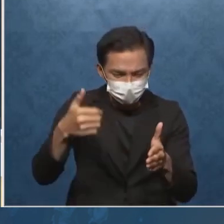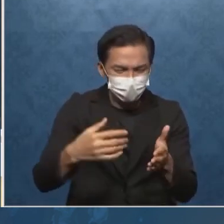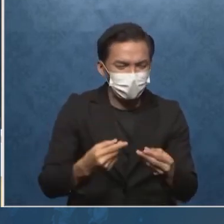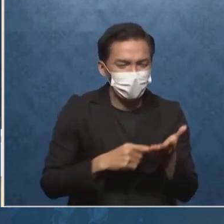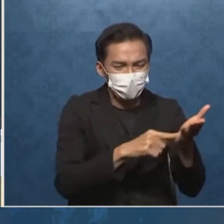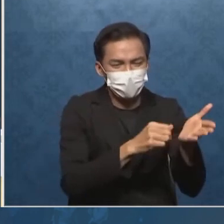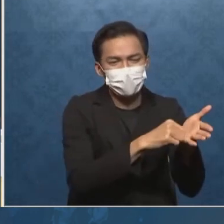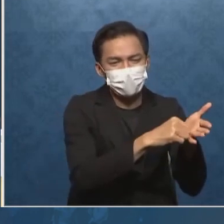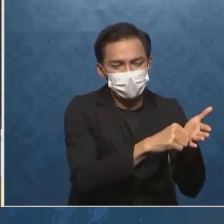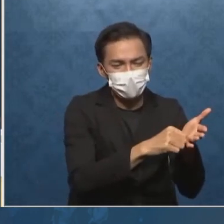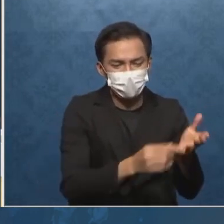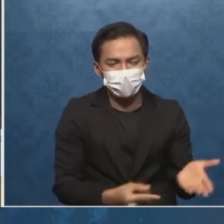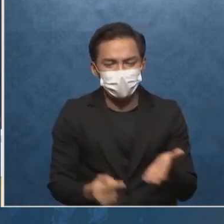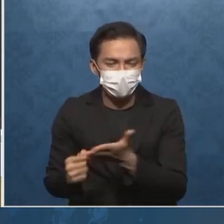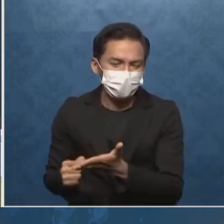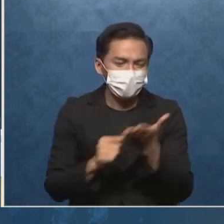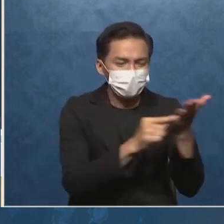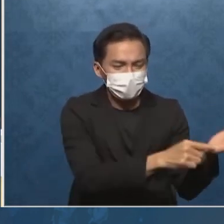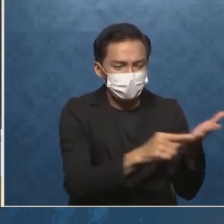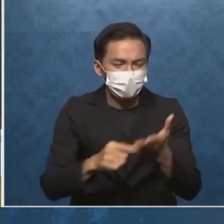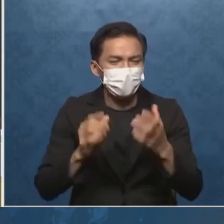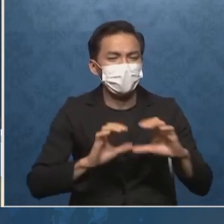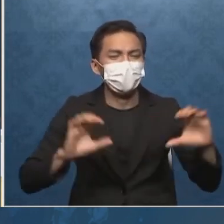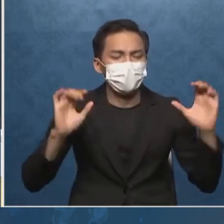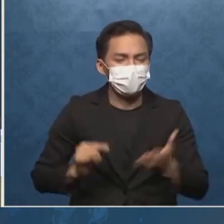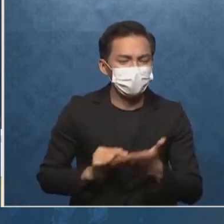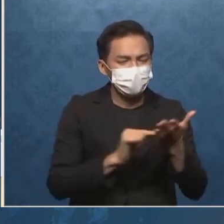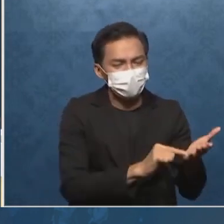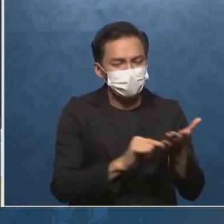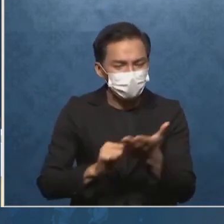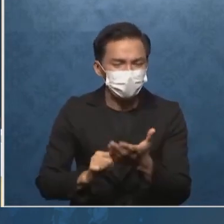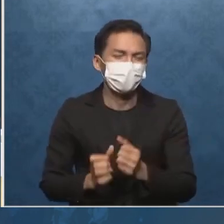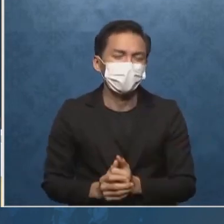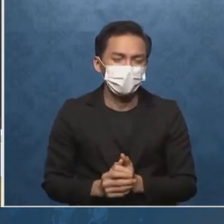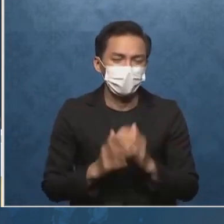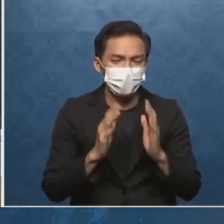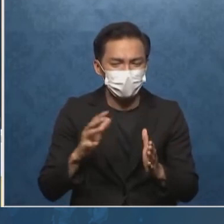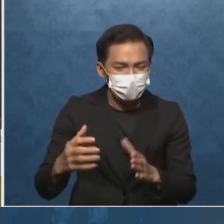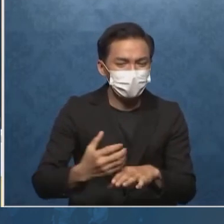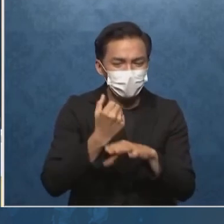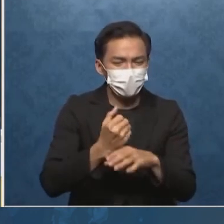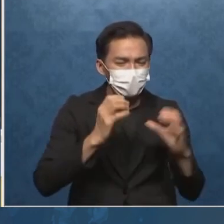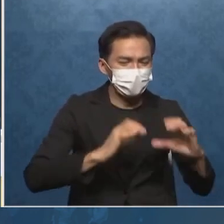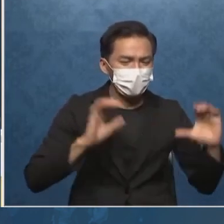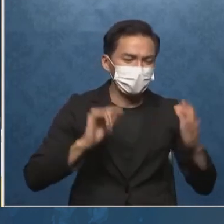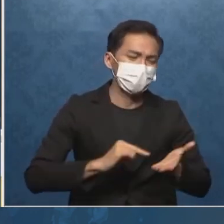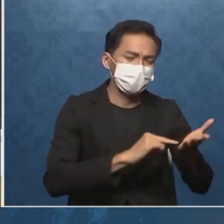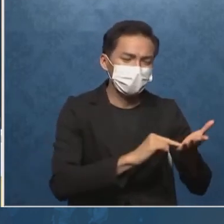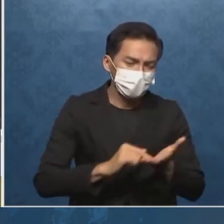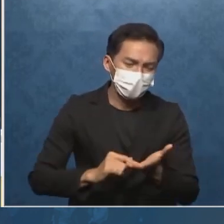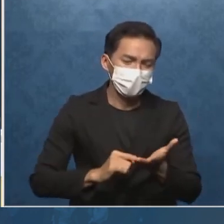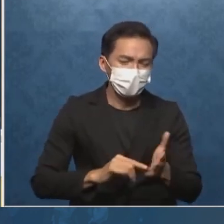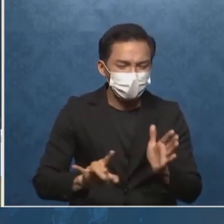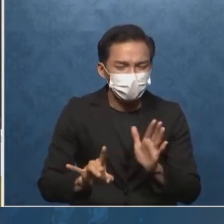แบบแปลนก็โยนกันไปโดนกันมาระหว่างหน่วยงานราชการโดนกันใจเดียวกันมาระหว่างผู้รับจ้างกับหน่วยงานราชการนะ